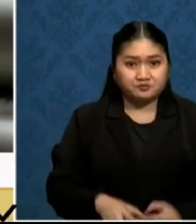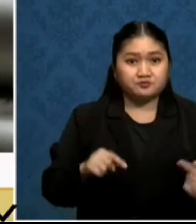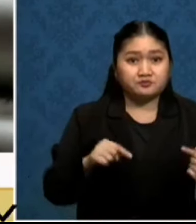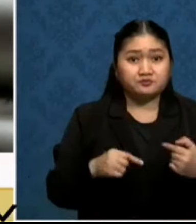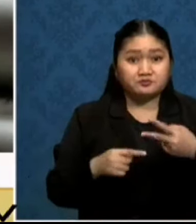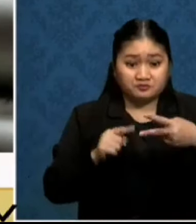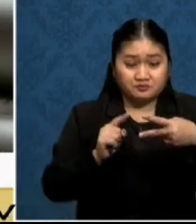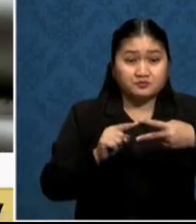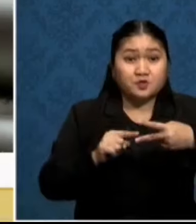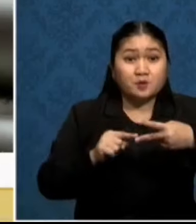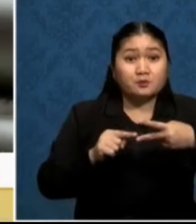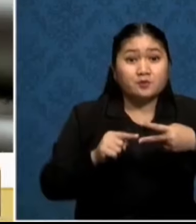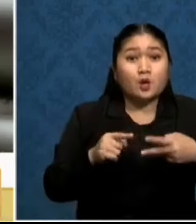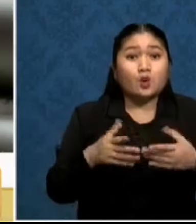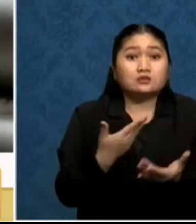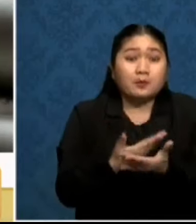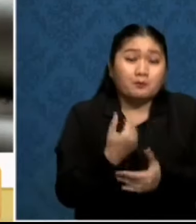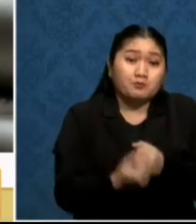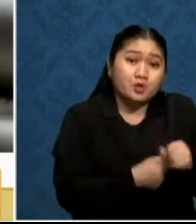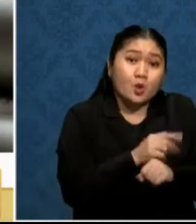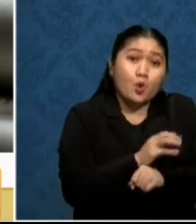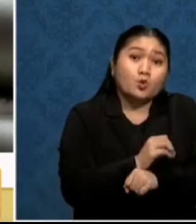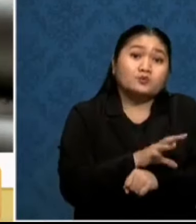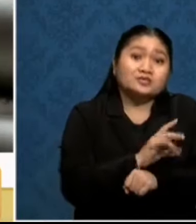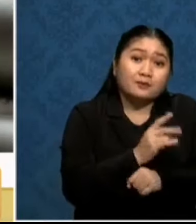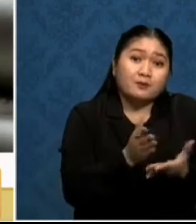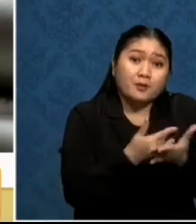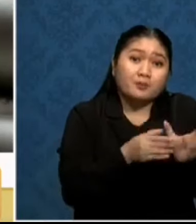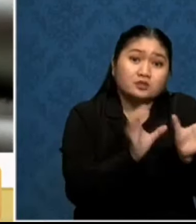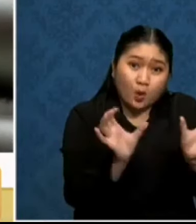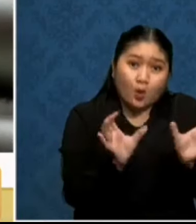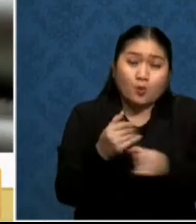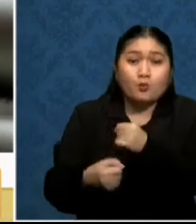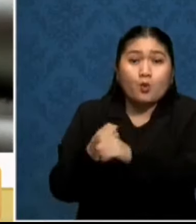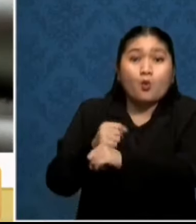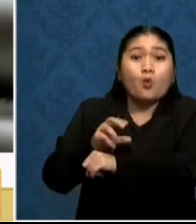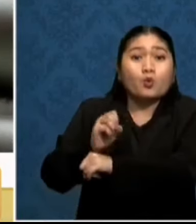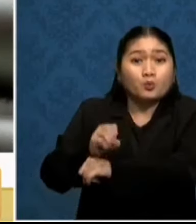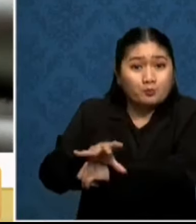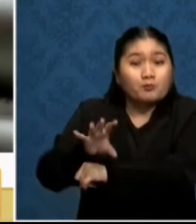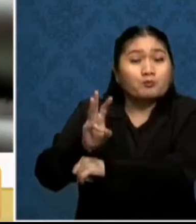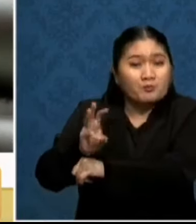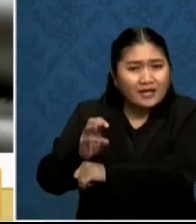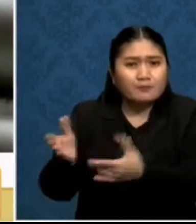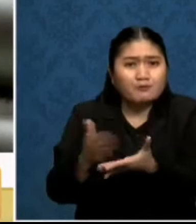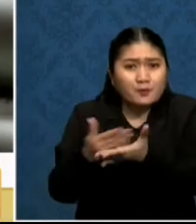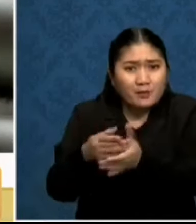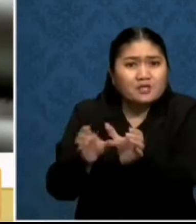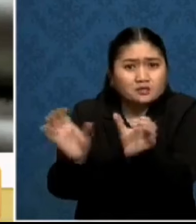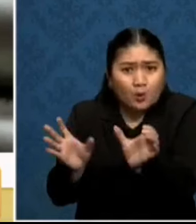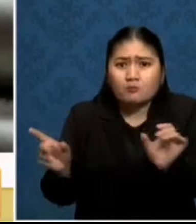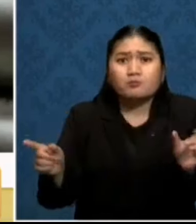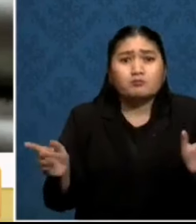67แยกเป็น 2ก้อนงบ 68ก็แยกเป็น 2ก้อนรวมแล้วเป็น 4